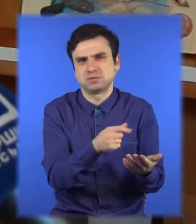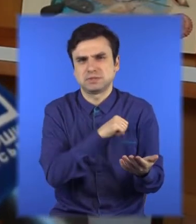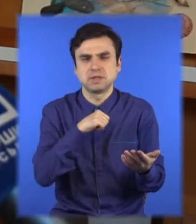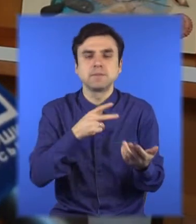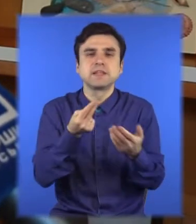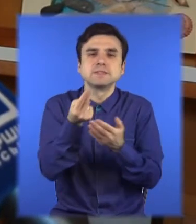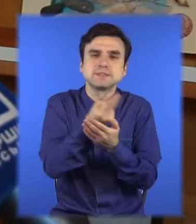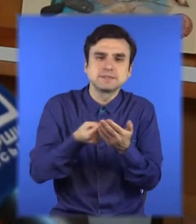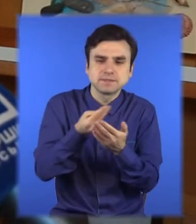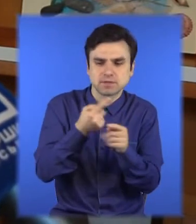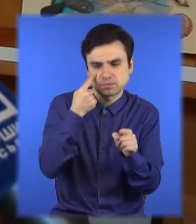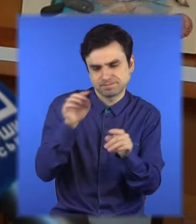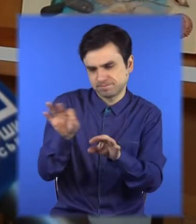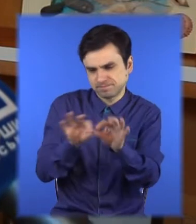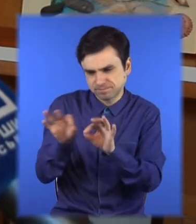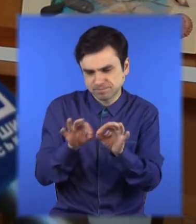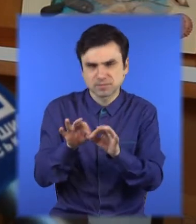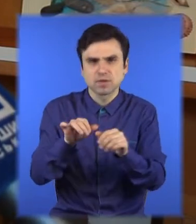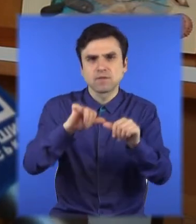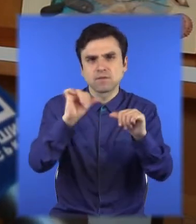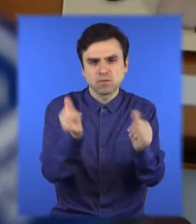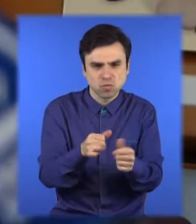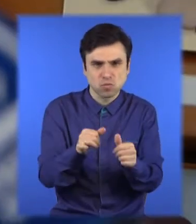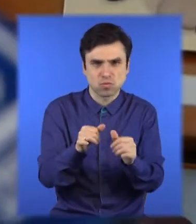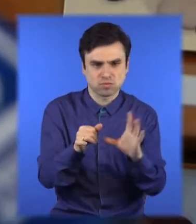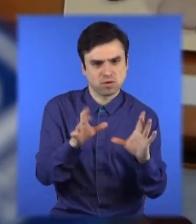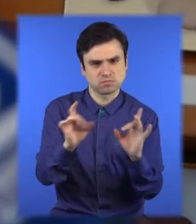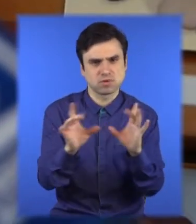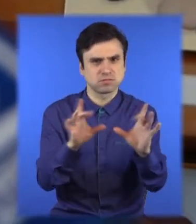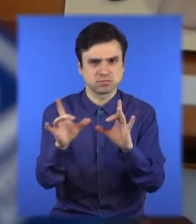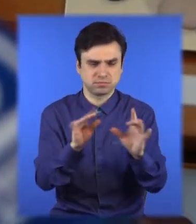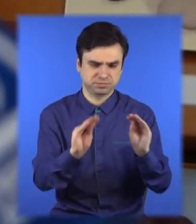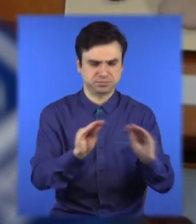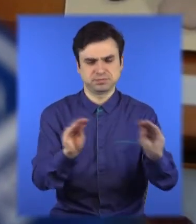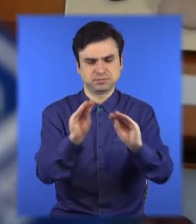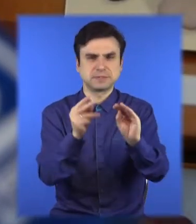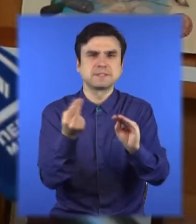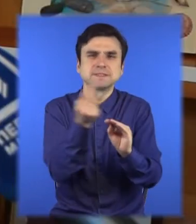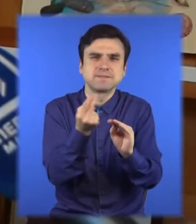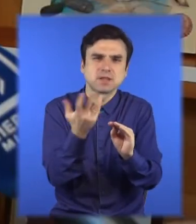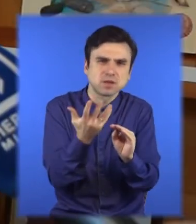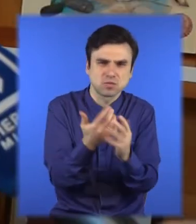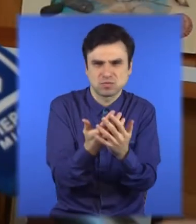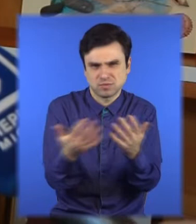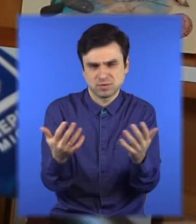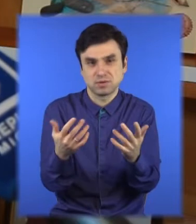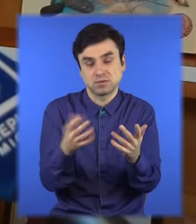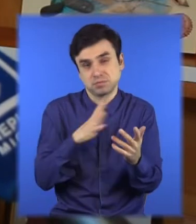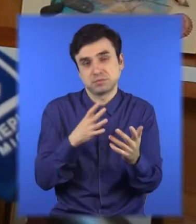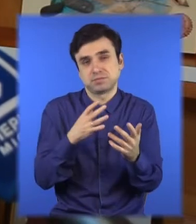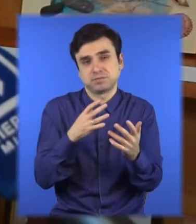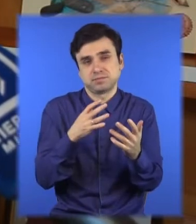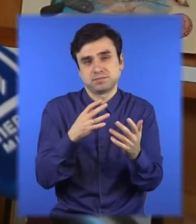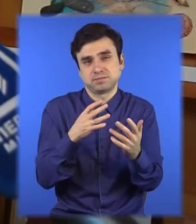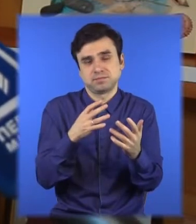цветовой гаммой, фактурой, формой, цветом. Все это хотелось создать, показать, детей